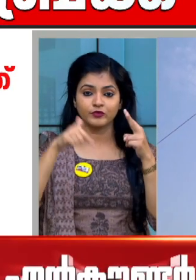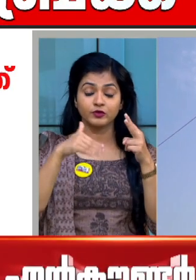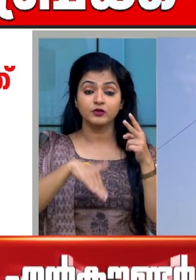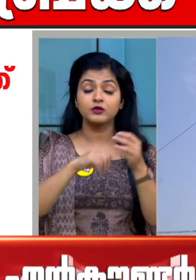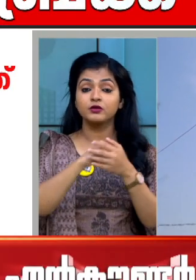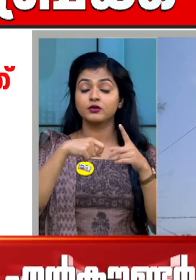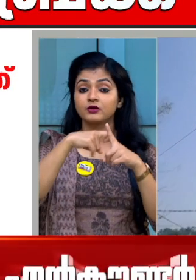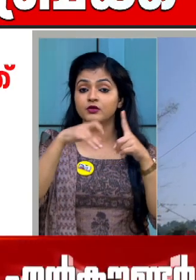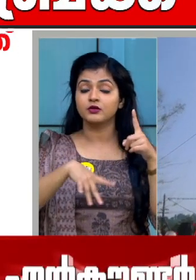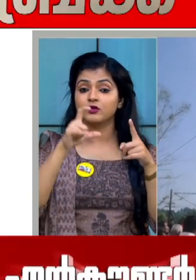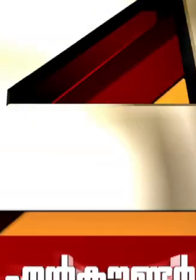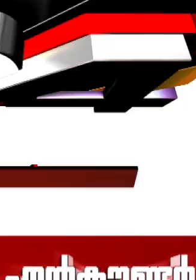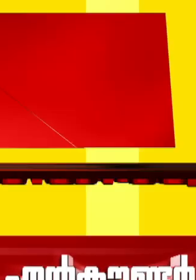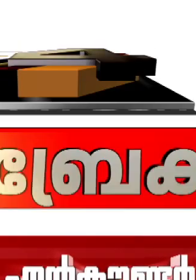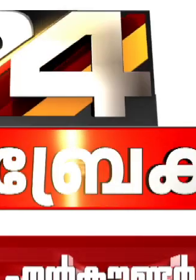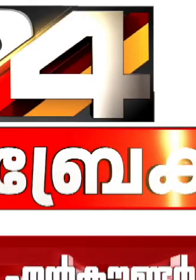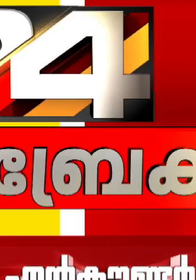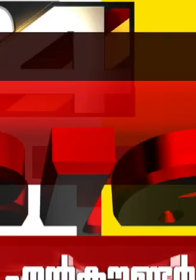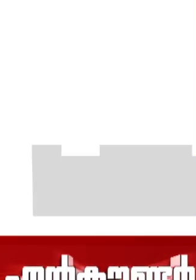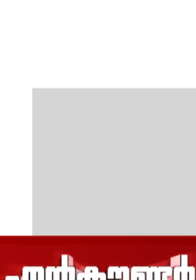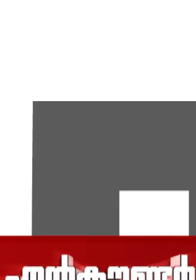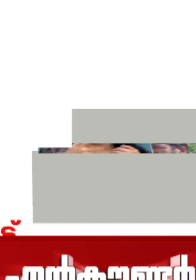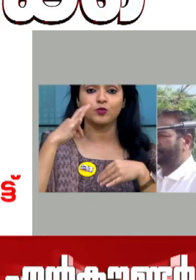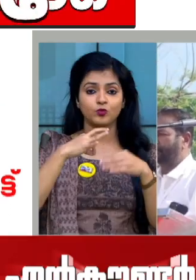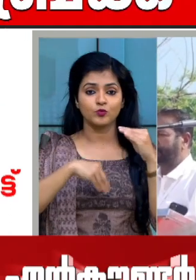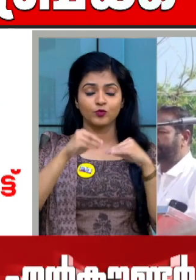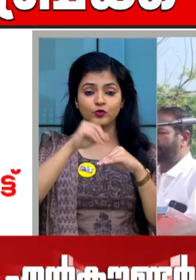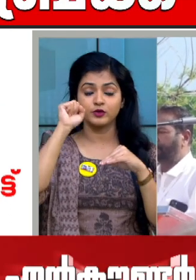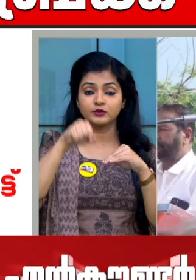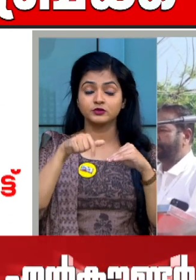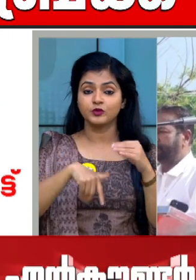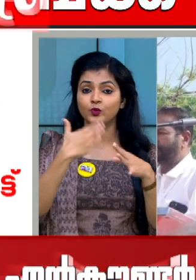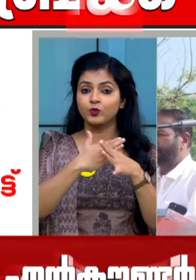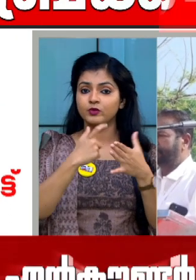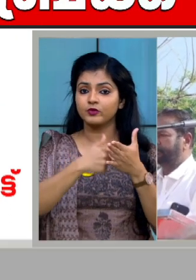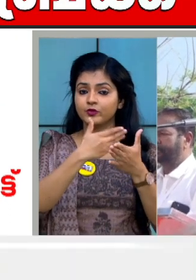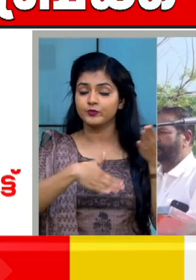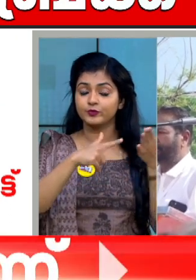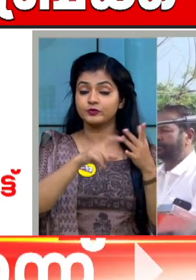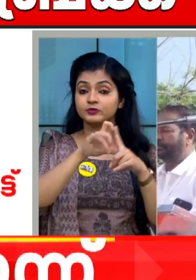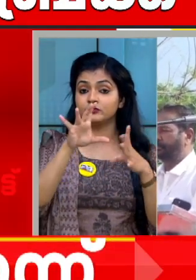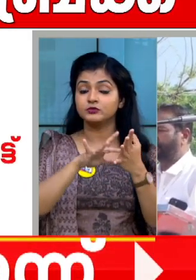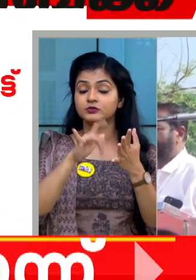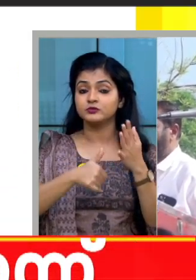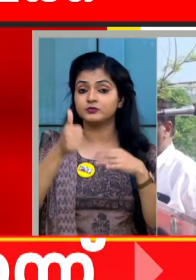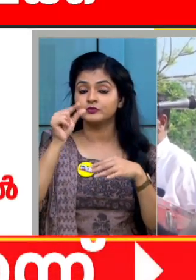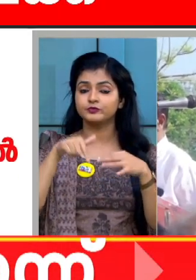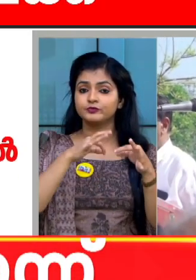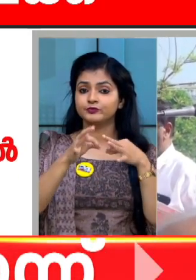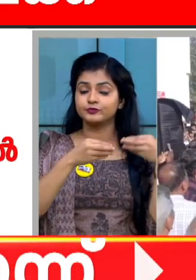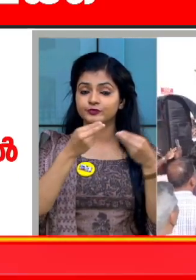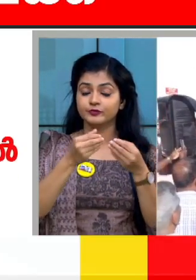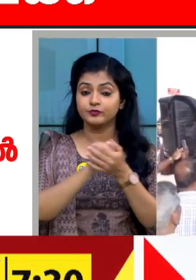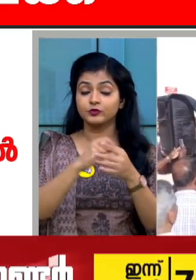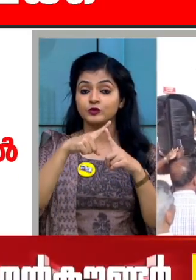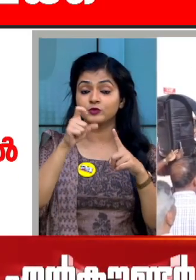കോൺഗ്രസ് മുതൽക്കൂട്ടാണ് എന്നുള്ളൊരു പ്രവർത്തന റിപ്പോർട്ടാണ് ജില്ലാ സെക്രട്ടറി AV റസൽ അവതരിപ്പിച്ചിരിക്കുന്നത്. തോമസ് ചാഴിക്കാടിന്റെ തോൽവി ഒരു